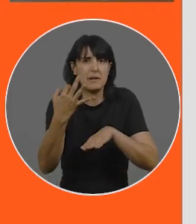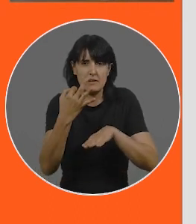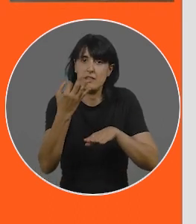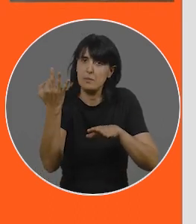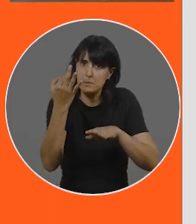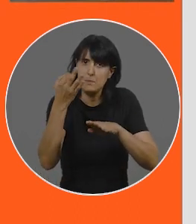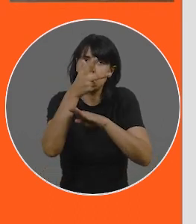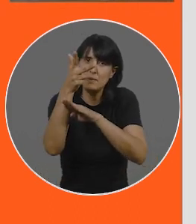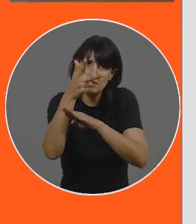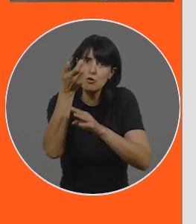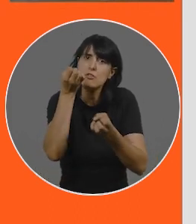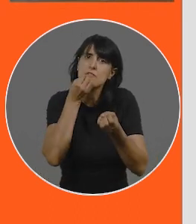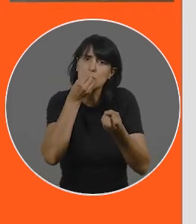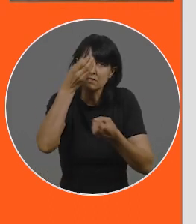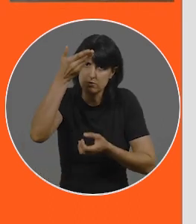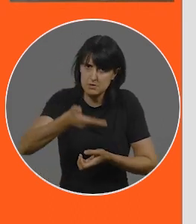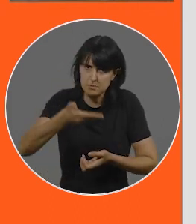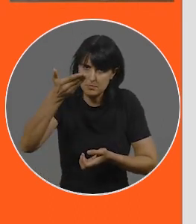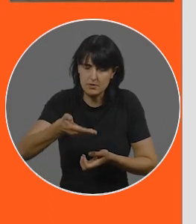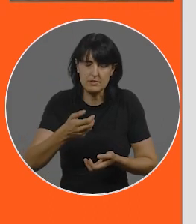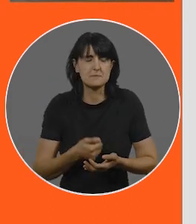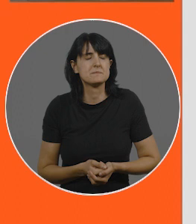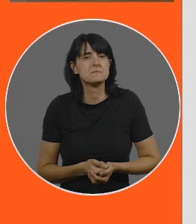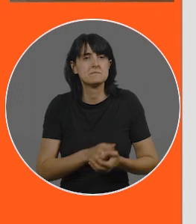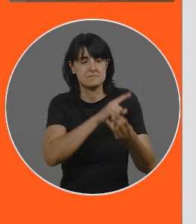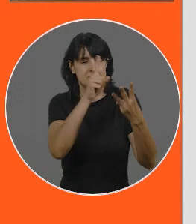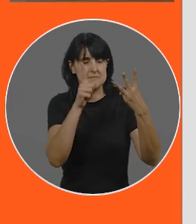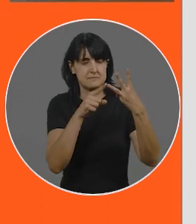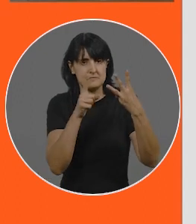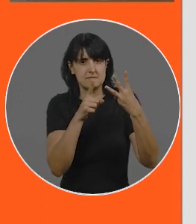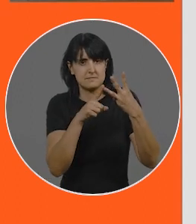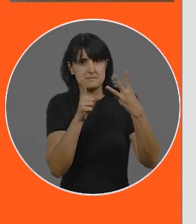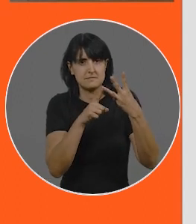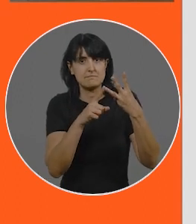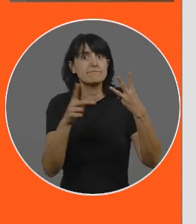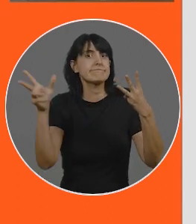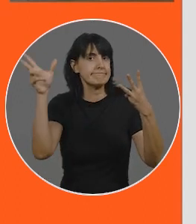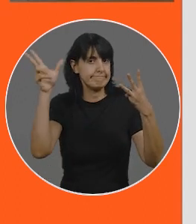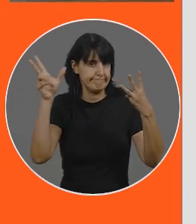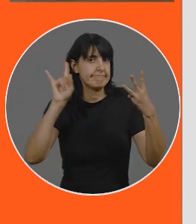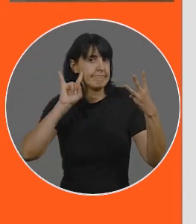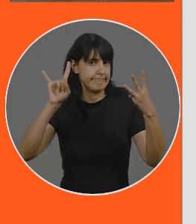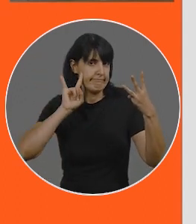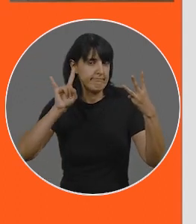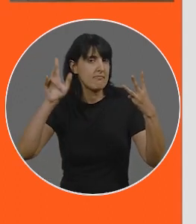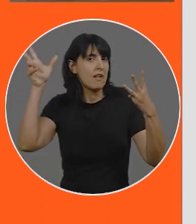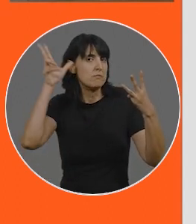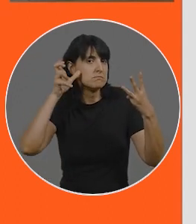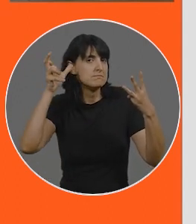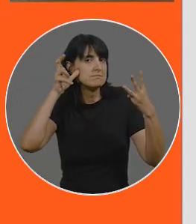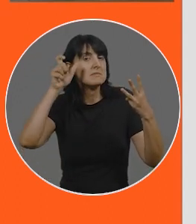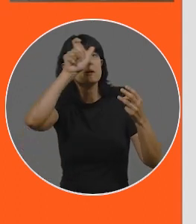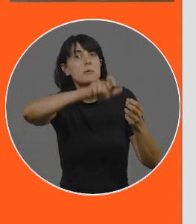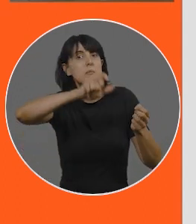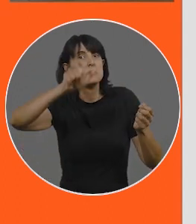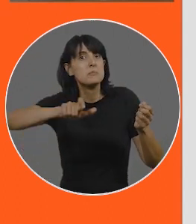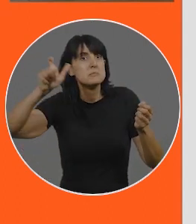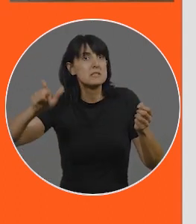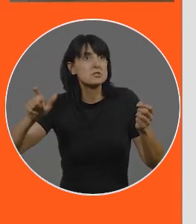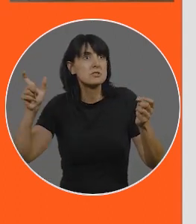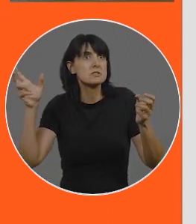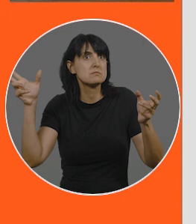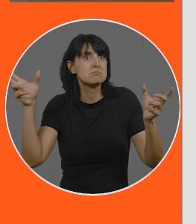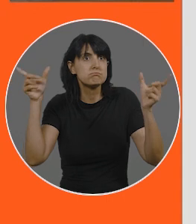No calia. Doncs els vídeos, punt 2 de dolor. Punt 3, com no podia ser, els àudios. El mateix,